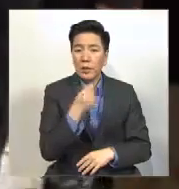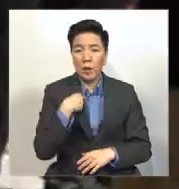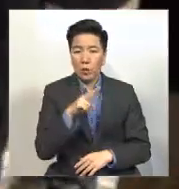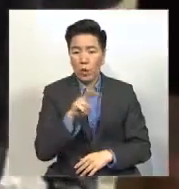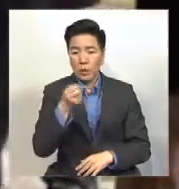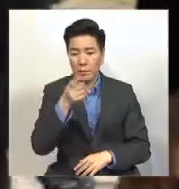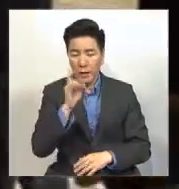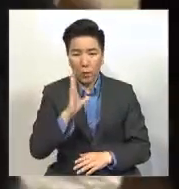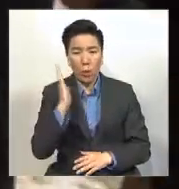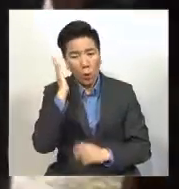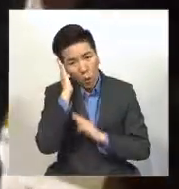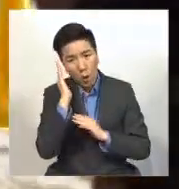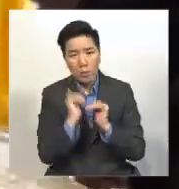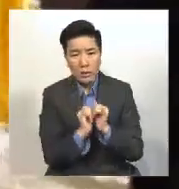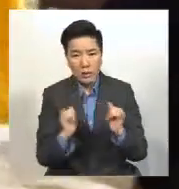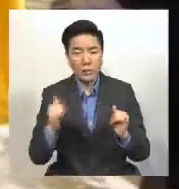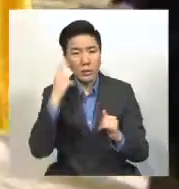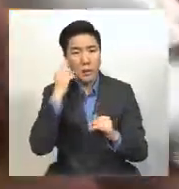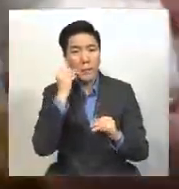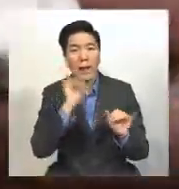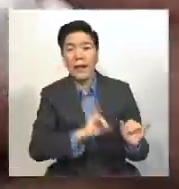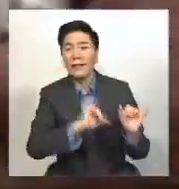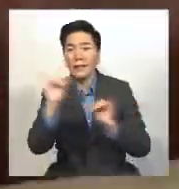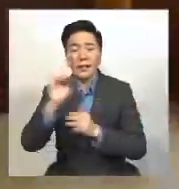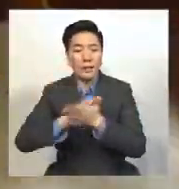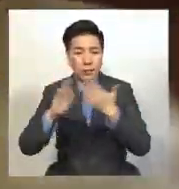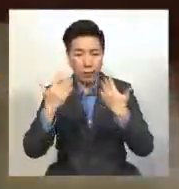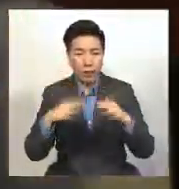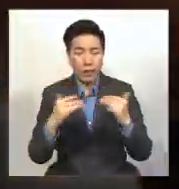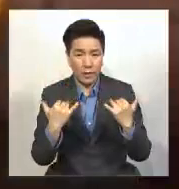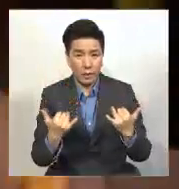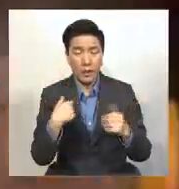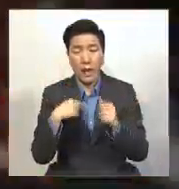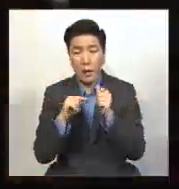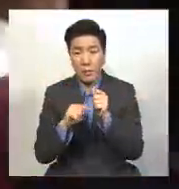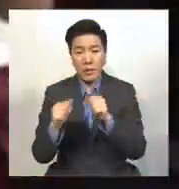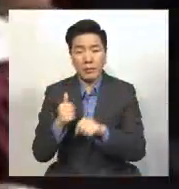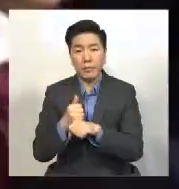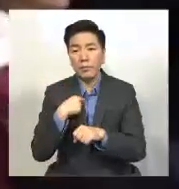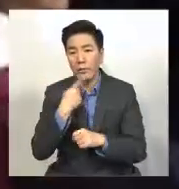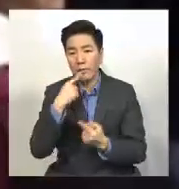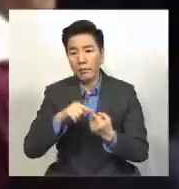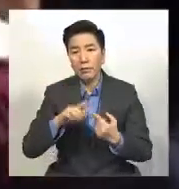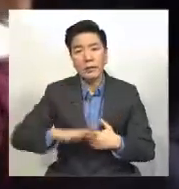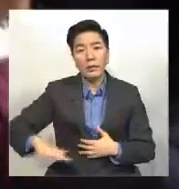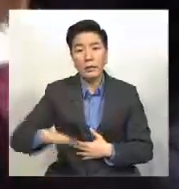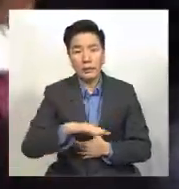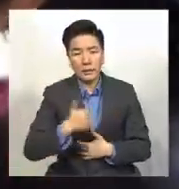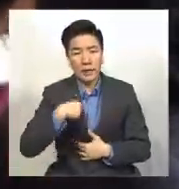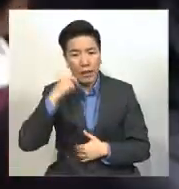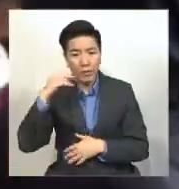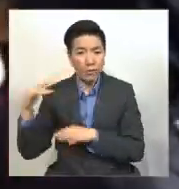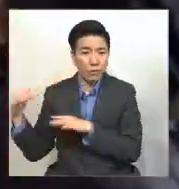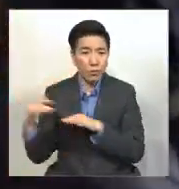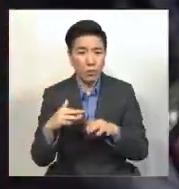218คนมีผู้ป่วยติดเตียงซึ่งได้ย้ายออกไปในที่ปลอดภัยแล้วนะครับท่านในอำเภอหัวตะพานเล่าให้ฟังว่าพื้นที่อำเภอหัวตะพานรับน้ำที่ไหลม